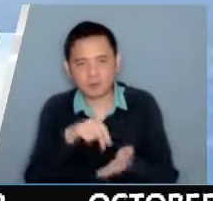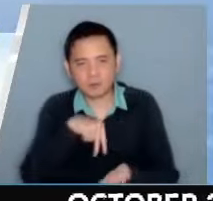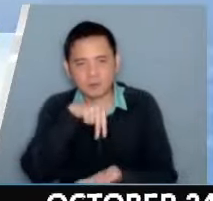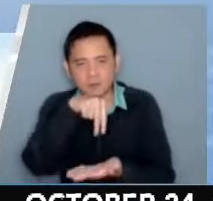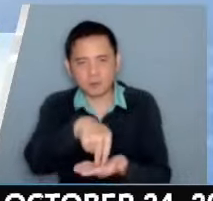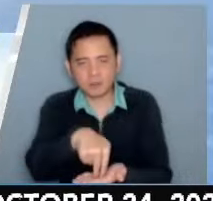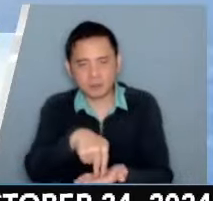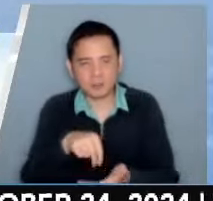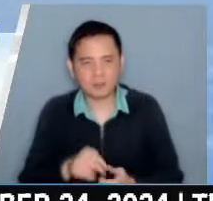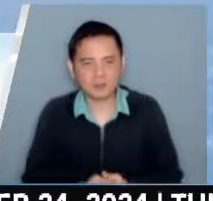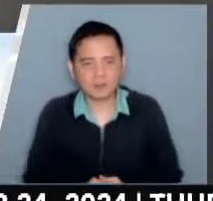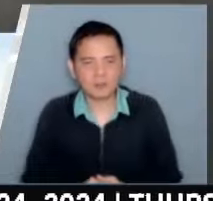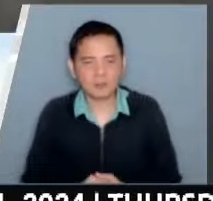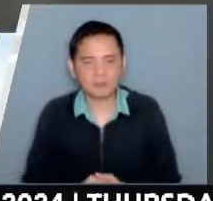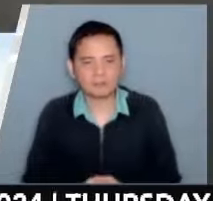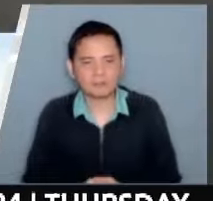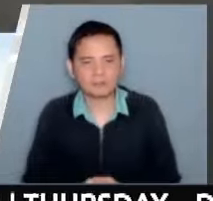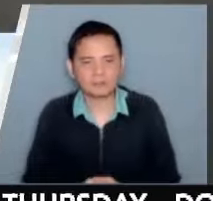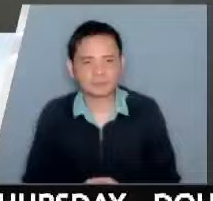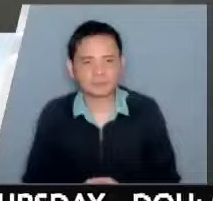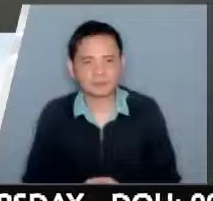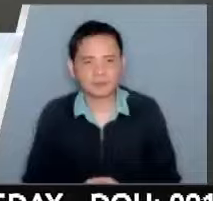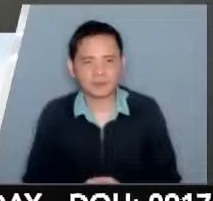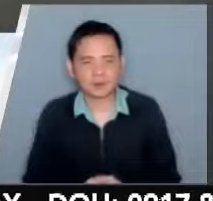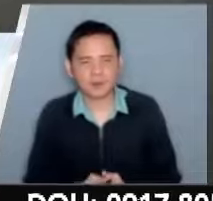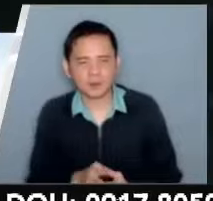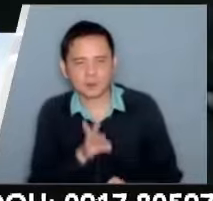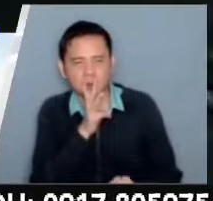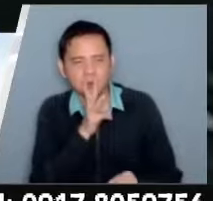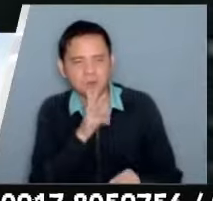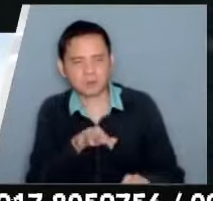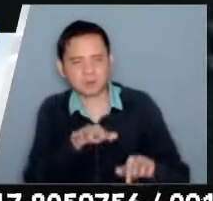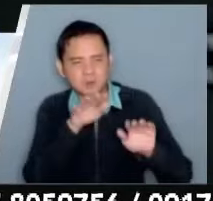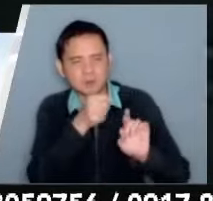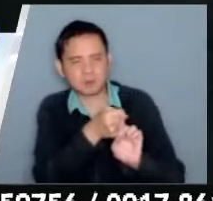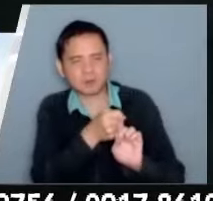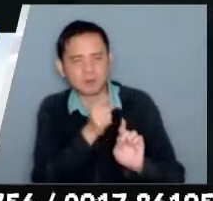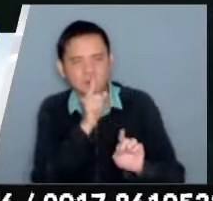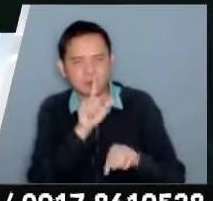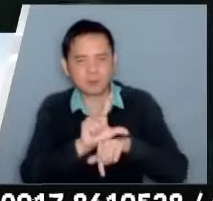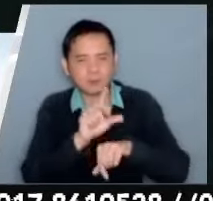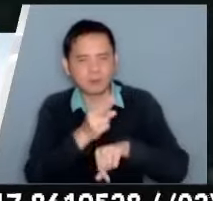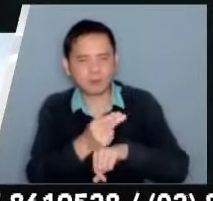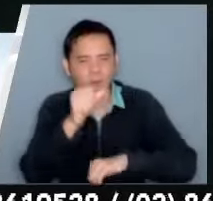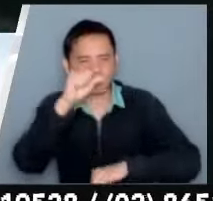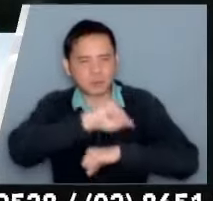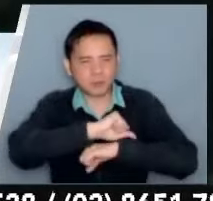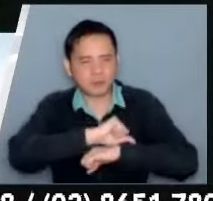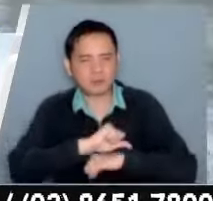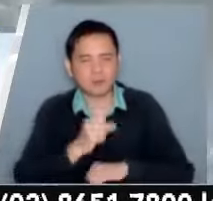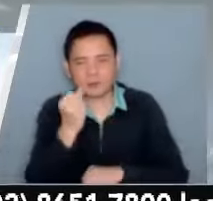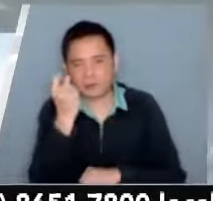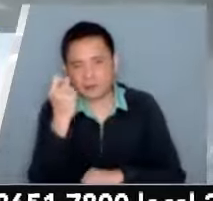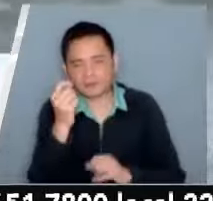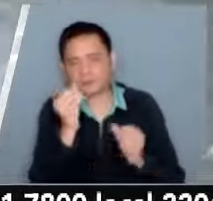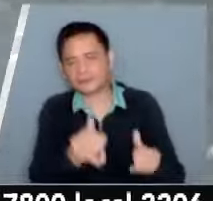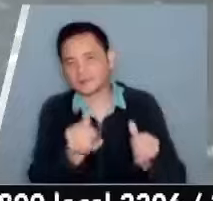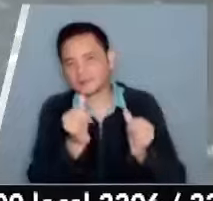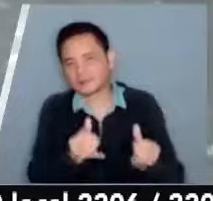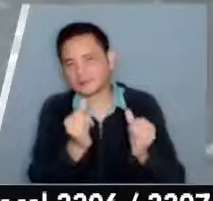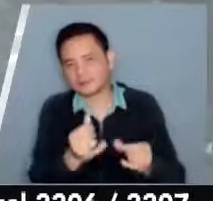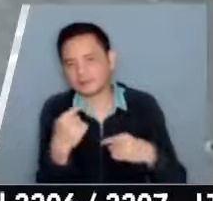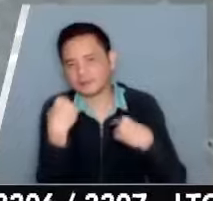perwisyo ang dulot ng baha sa kanila, apektado rin ang kanilang kabuhayan. Ang problema, Rafi, ganitong nakakaranas na naman tayo ng pag-ulan,